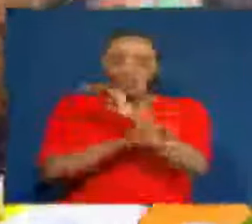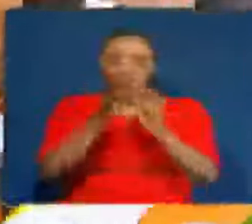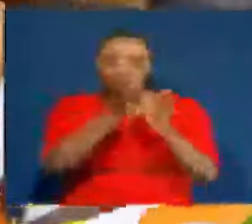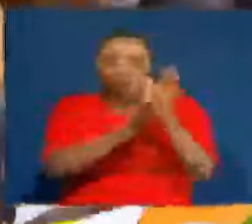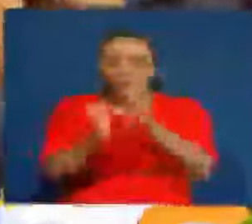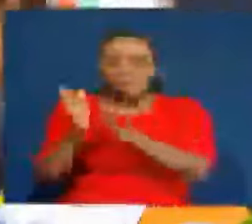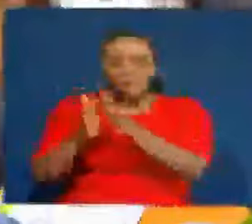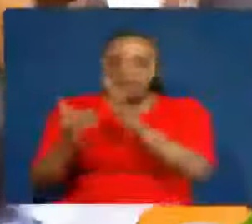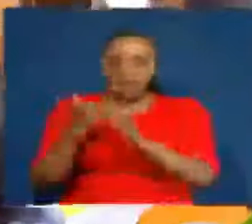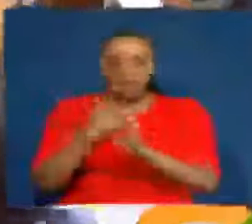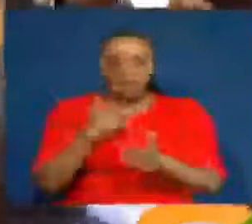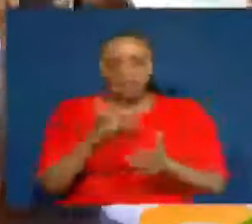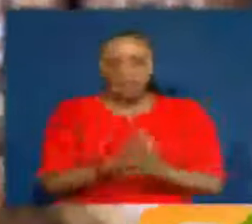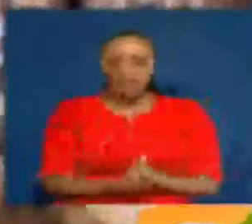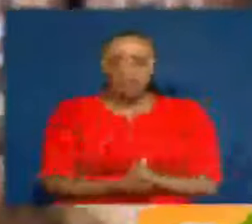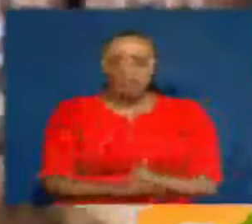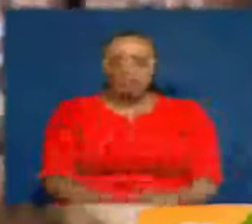zimeratibiwa.